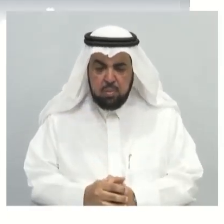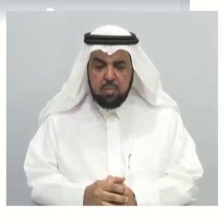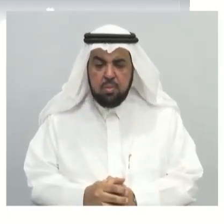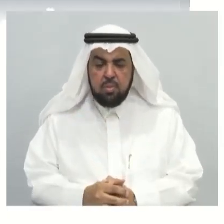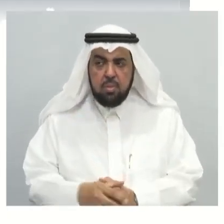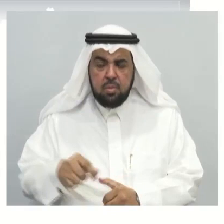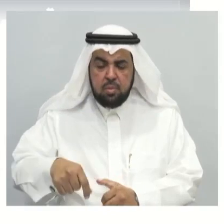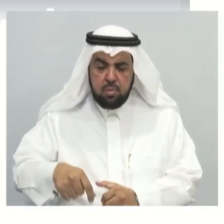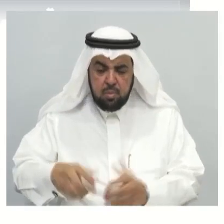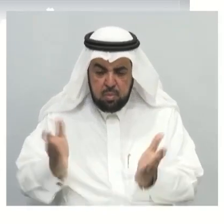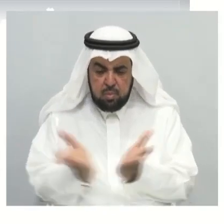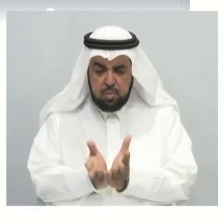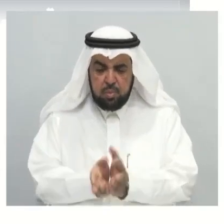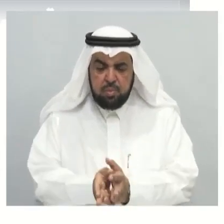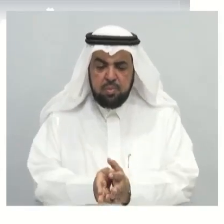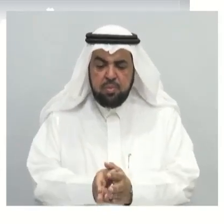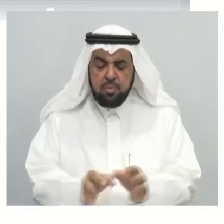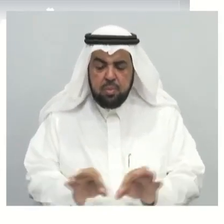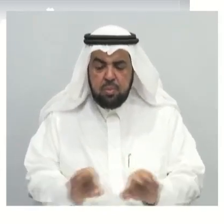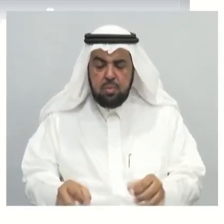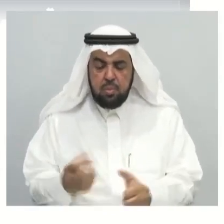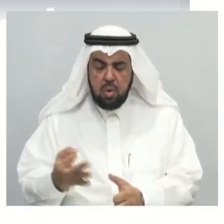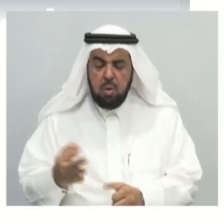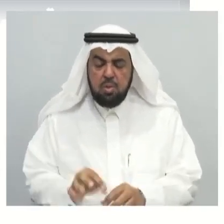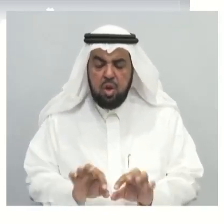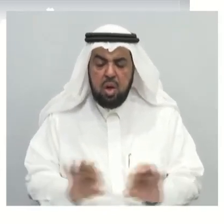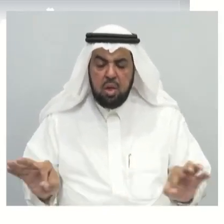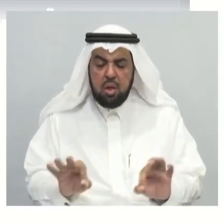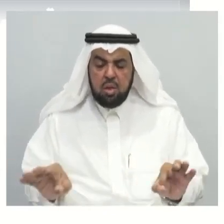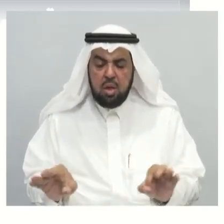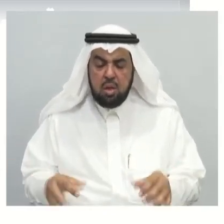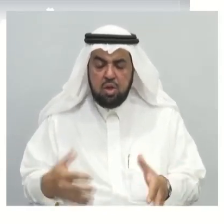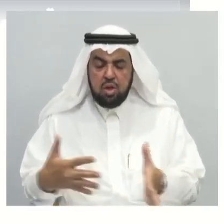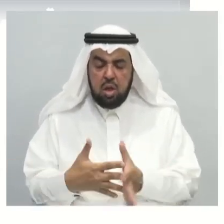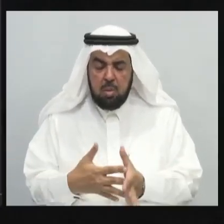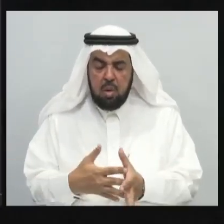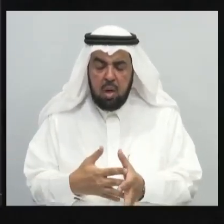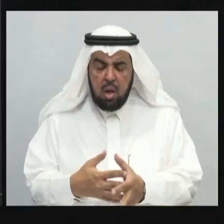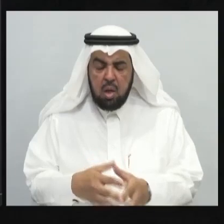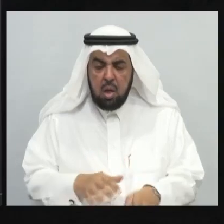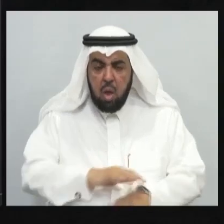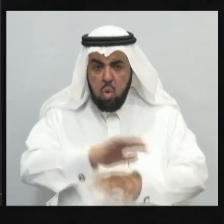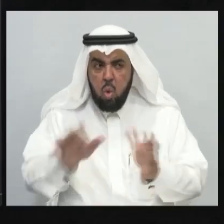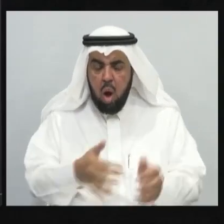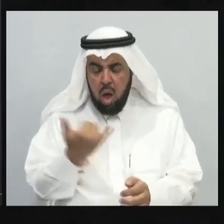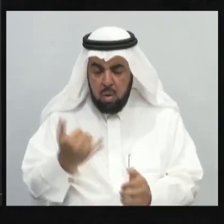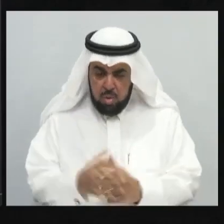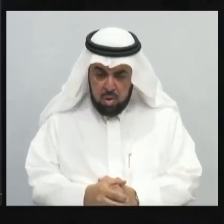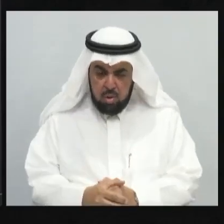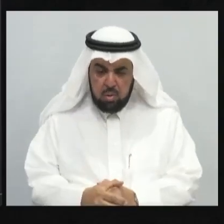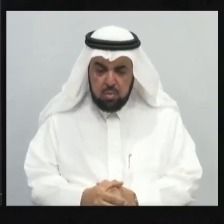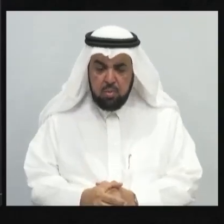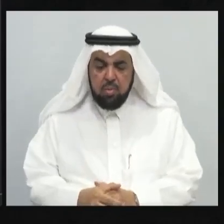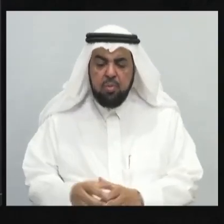العربيه في هذا الدرس ابرز محاور هذا الدرس نشاه جامعه الدوله العربيه سنتحدث عنها باذن الله